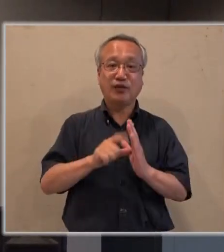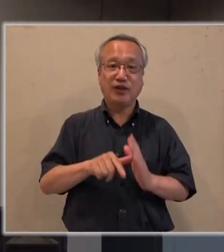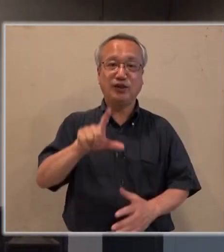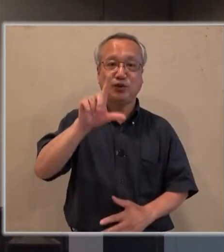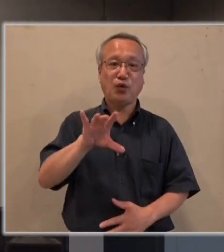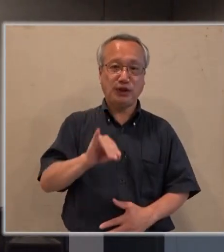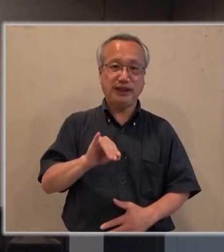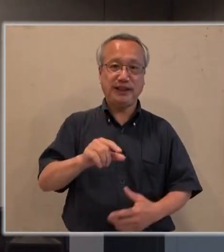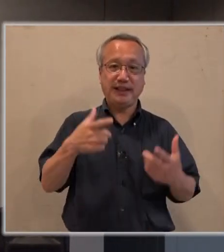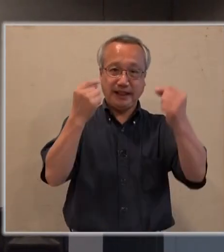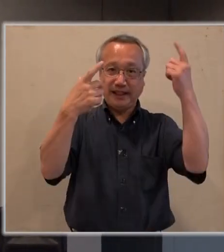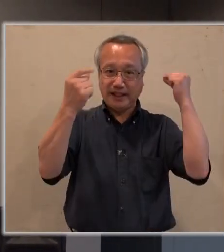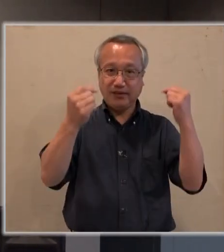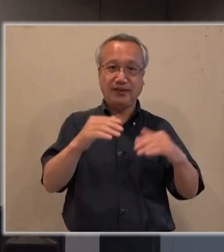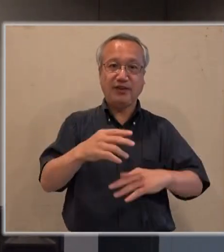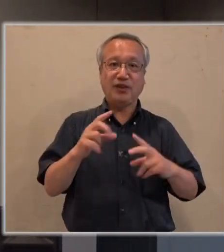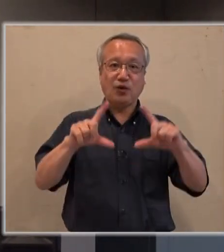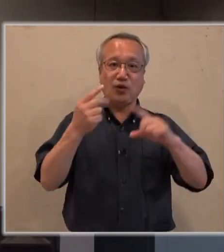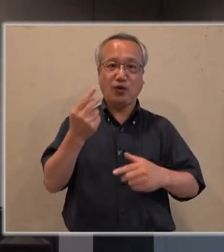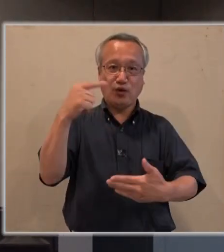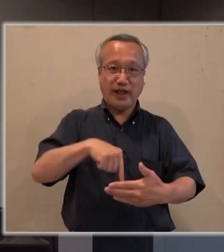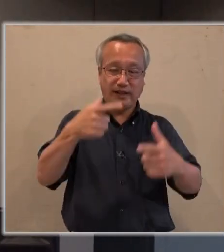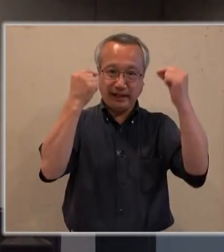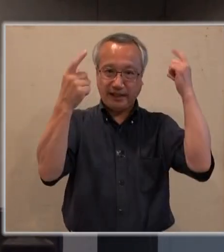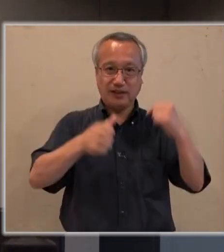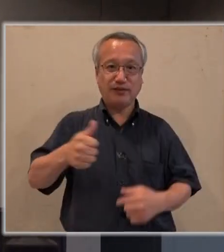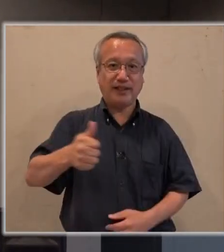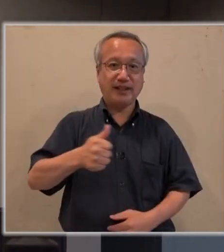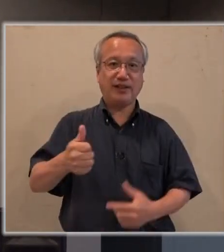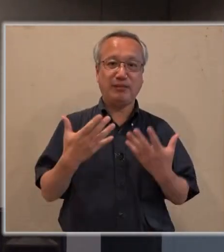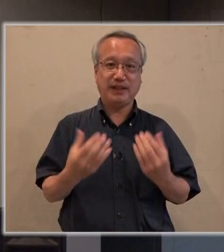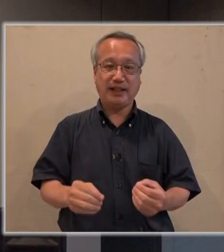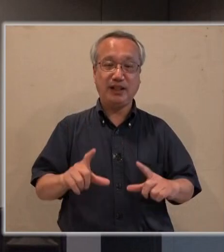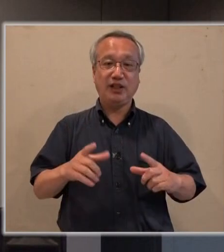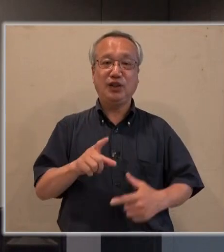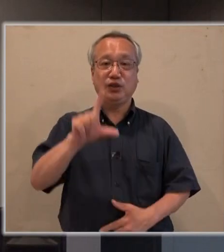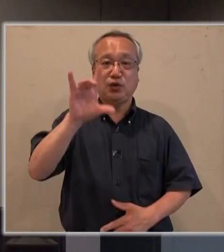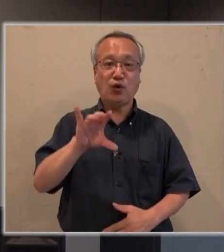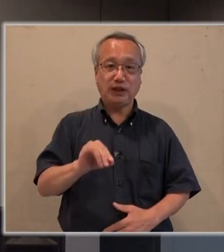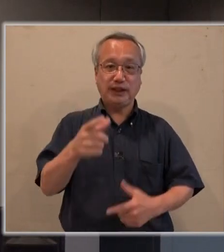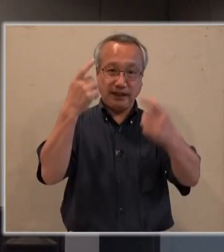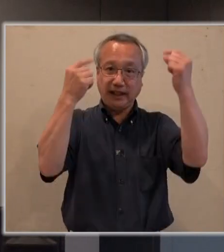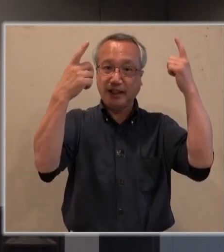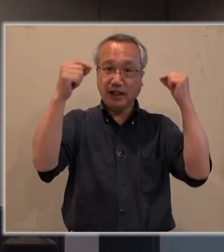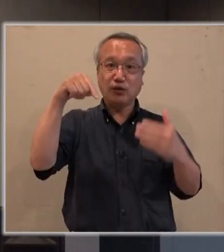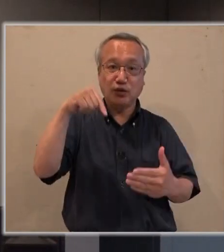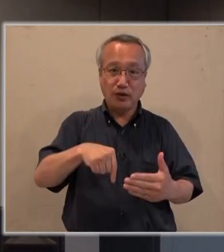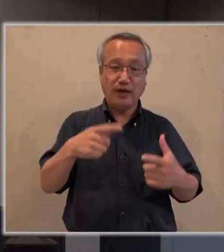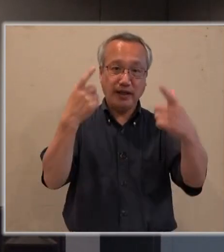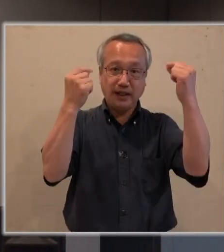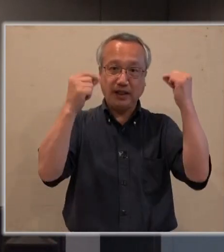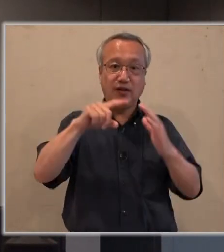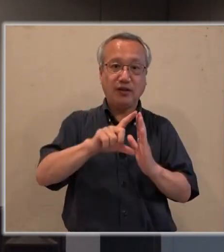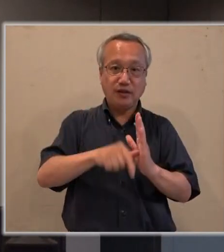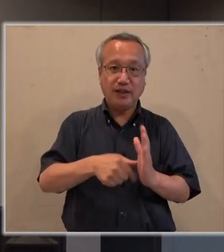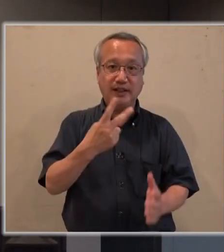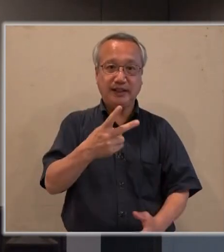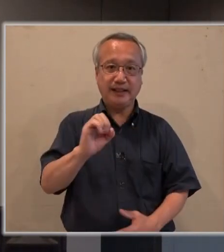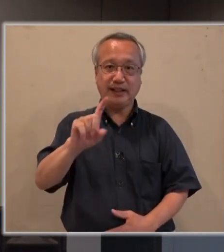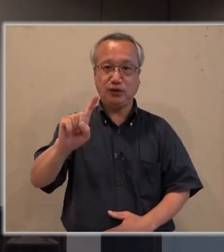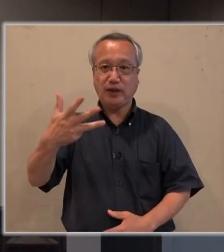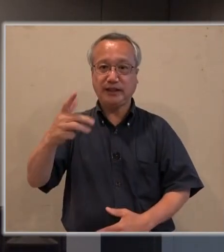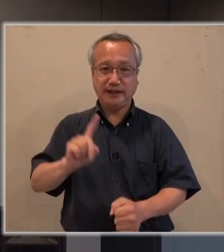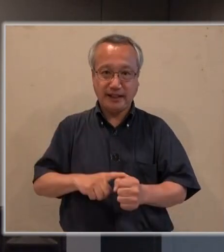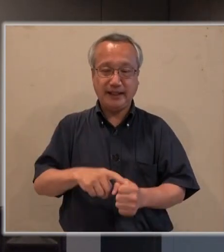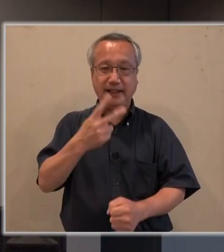大学という都内の大学に通っていました。上智大学ではですね、大学で2018年オリンピ